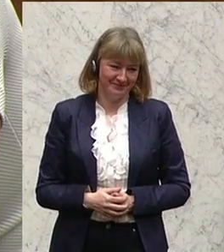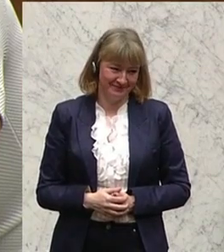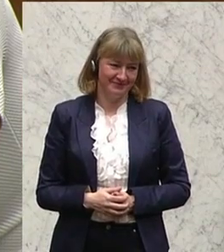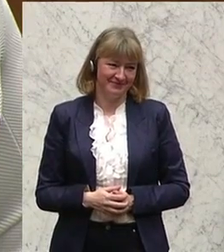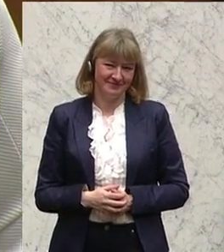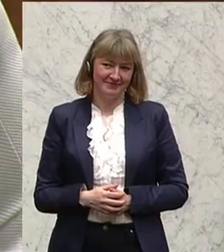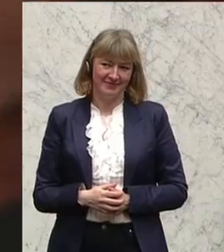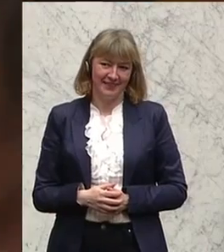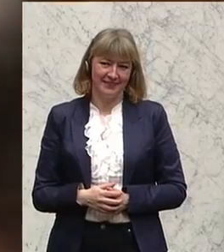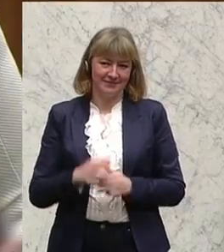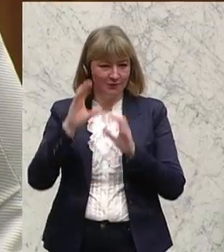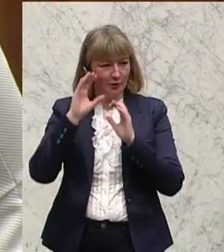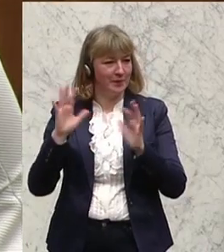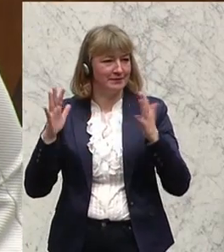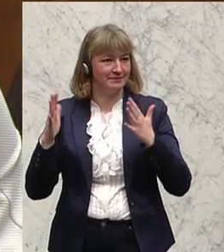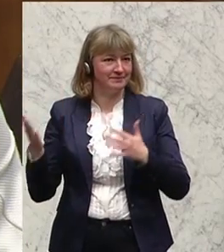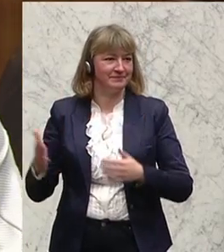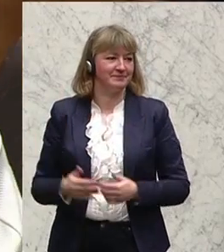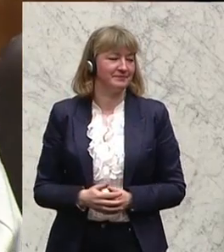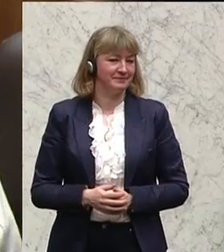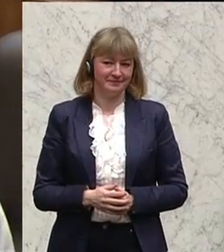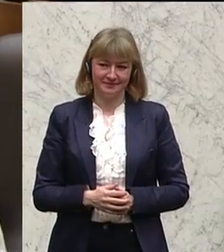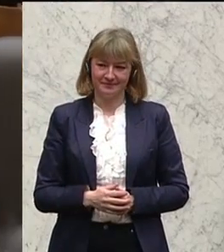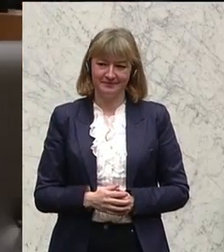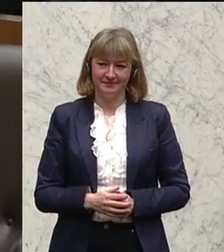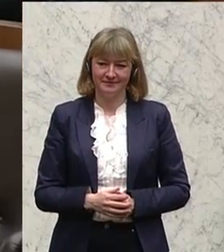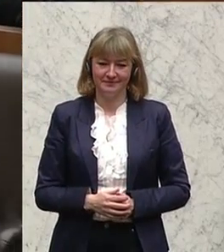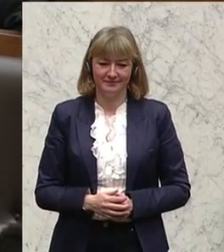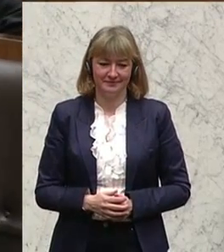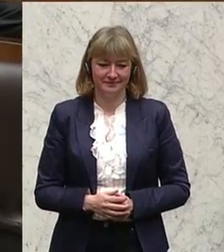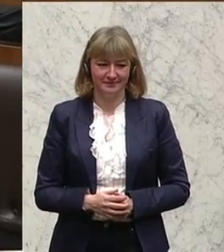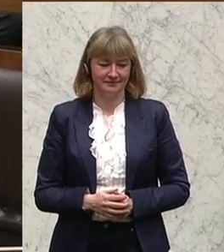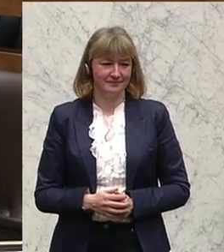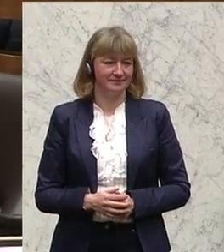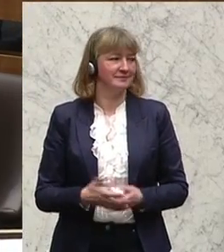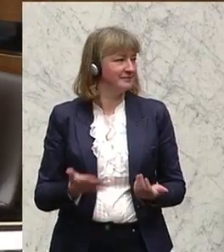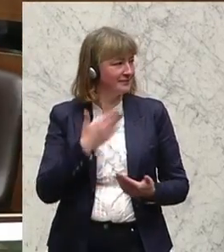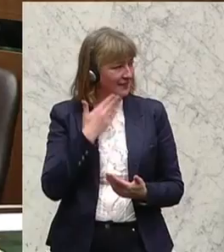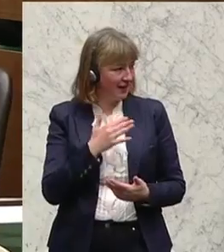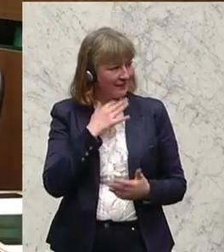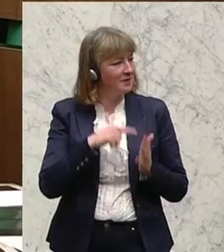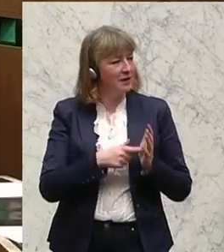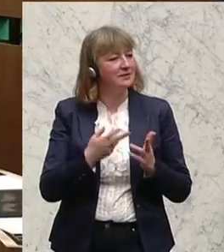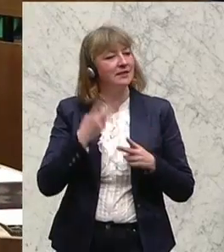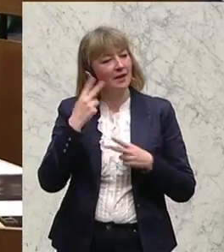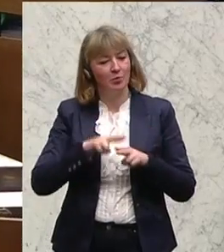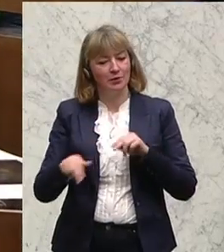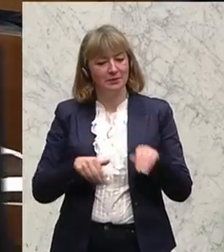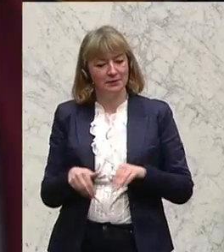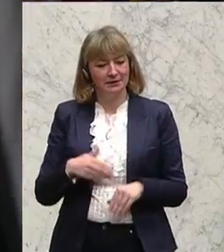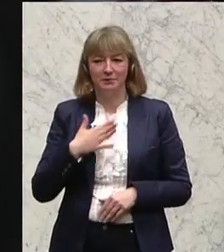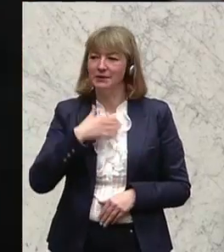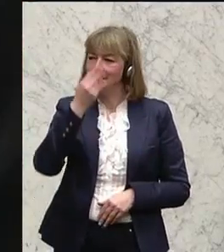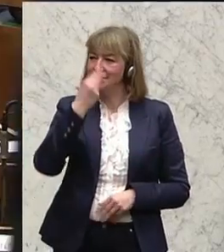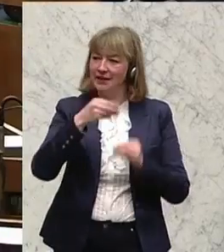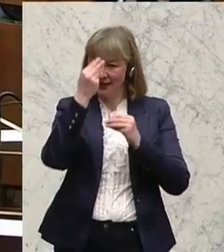Eine umfassende Reform des Mietrechts ist bis jetzt nicht gelungen, und das ist auch für den Minister unbefriedigend. Der Grund liegt seiner Meinung